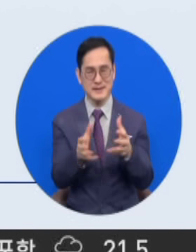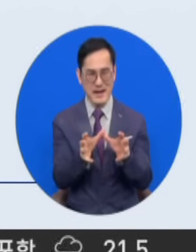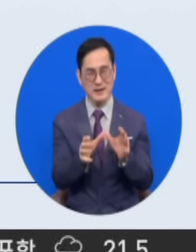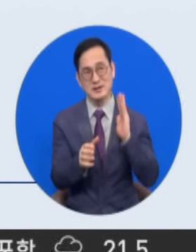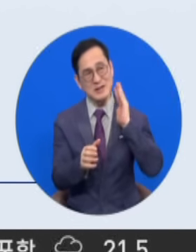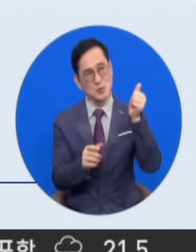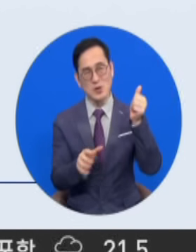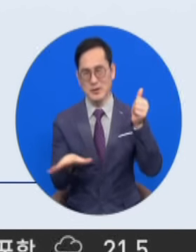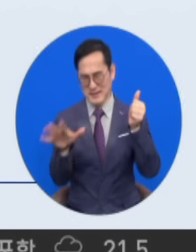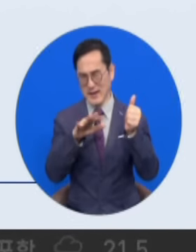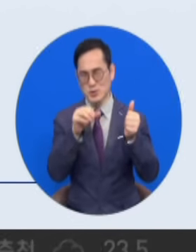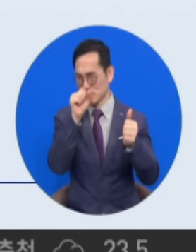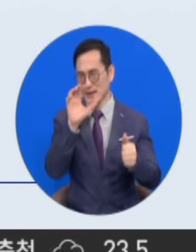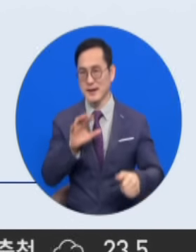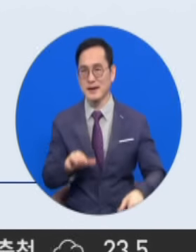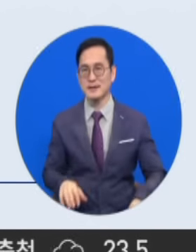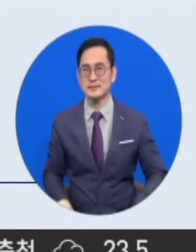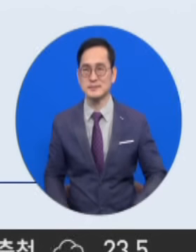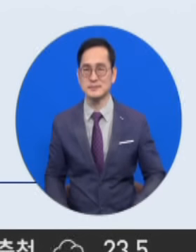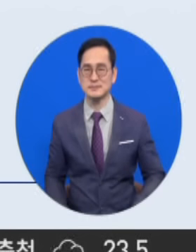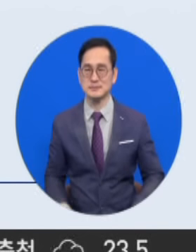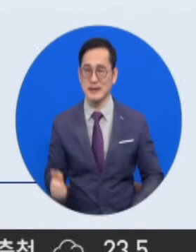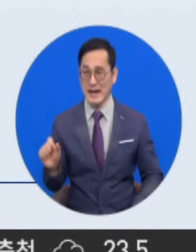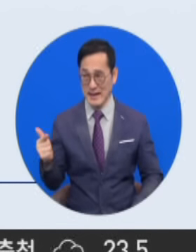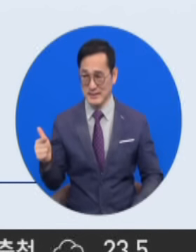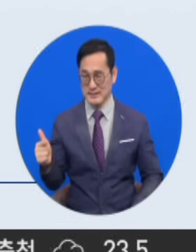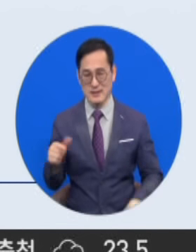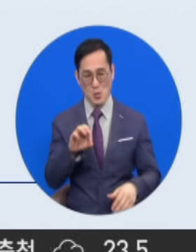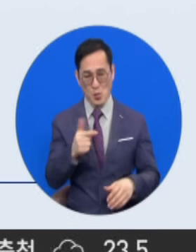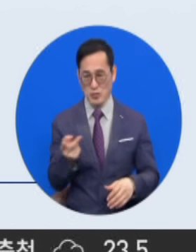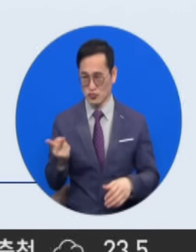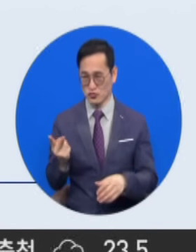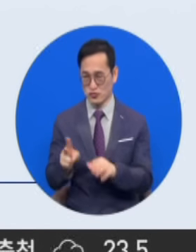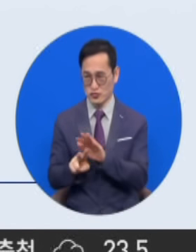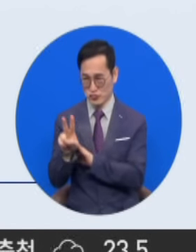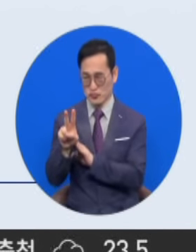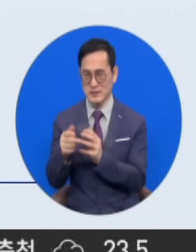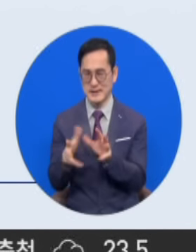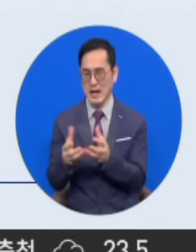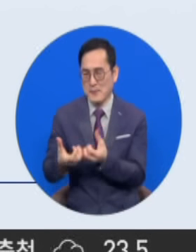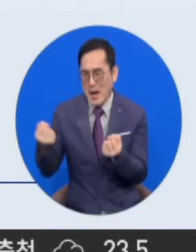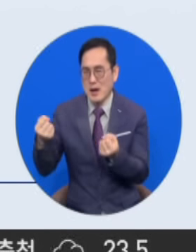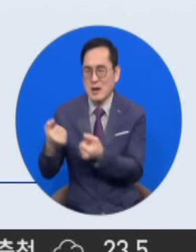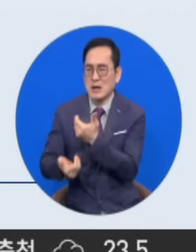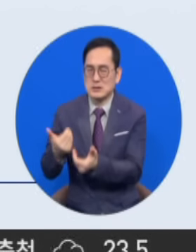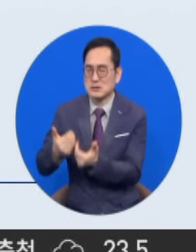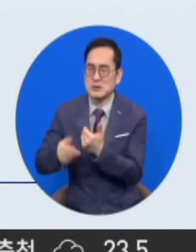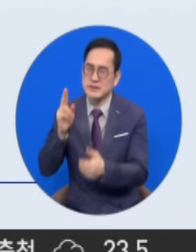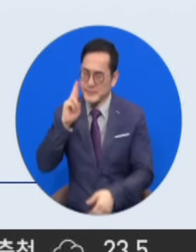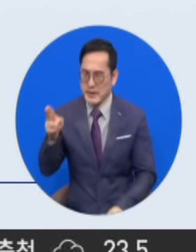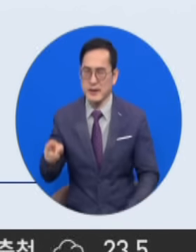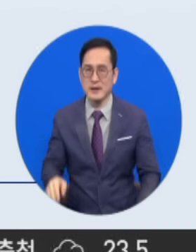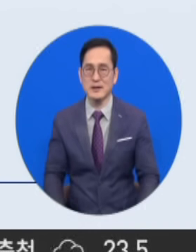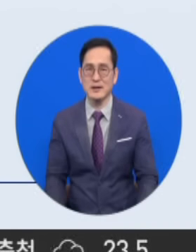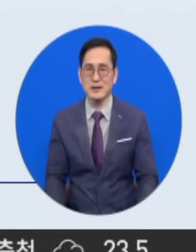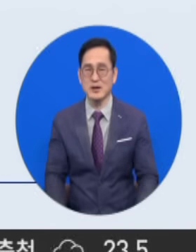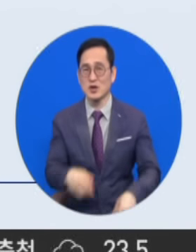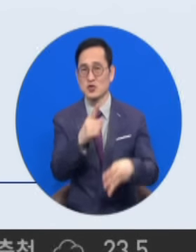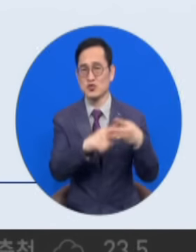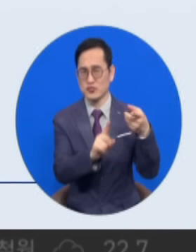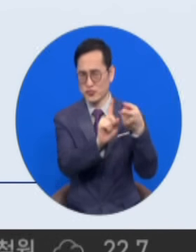좋지 않다. 한동훈 대 원희룡 구도는 당을 분열시킨다. 누가 되든 후유증이 너무 커서 감당할 수 없다. 그러니까 친윤이냐